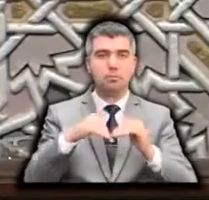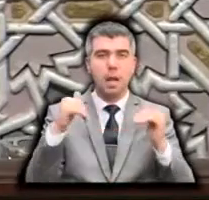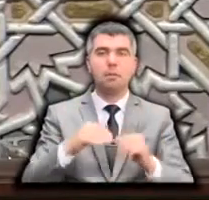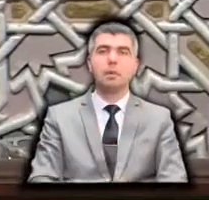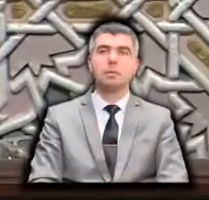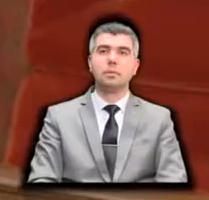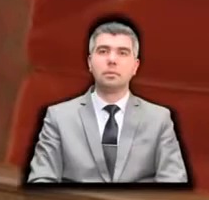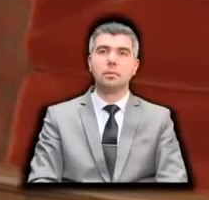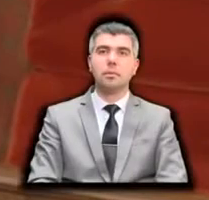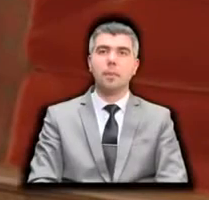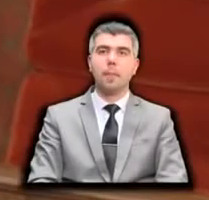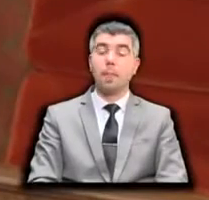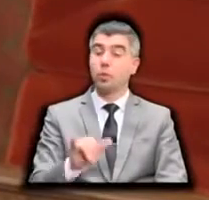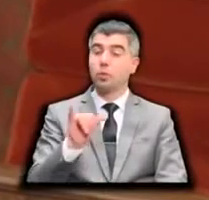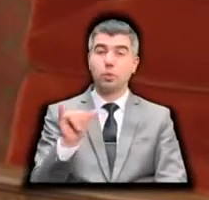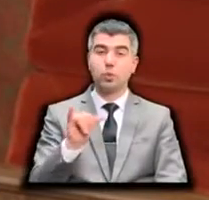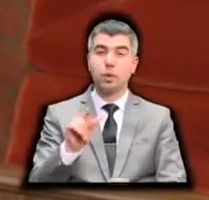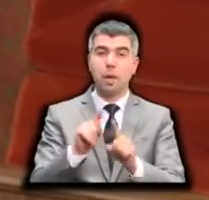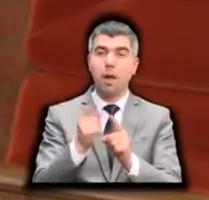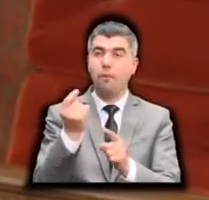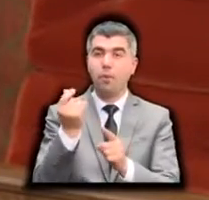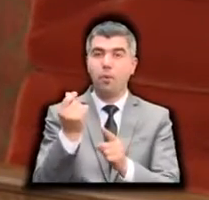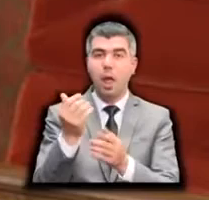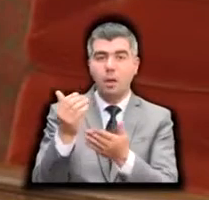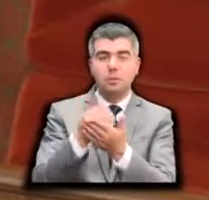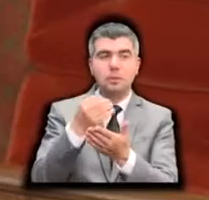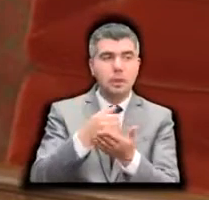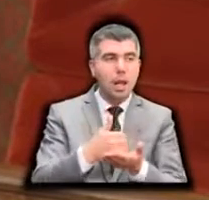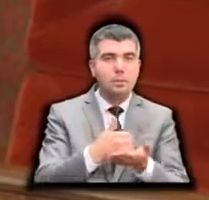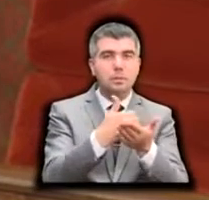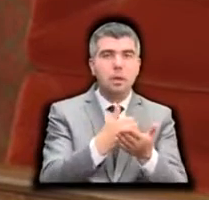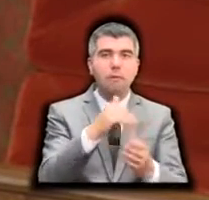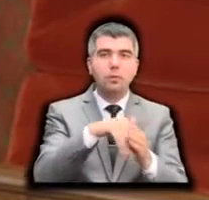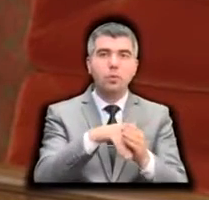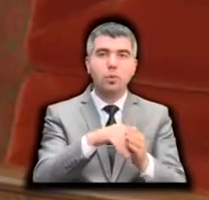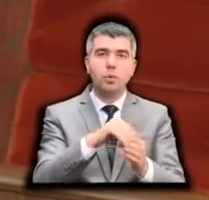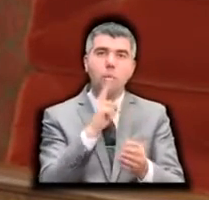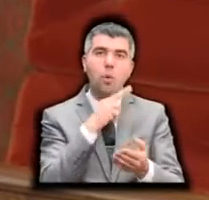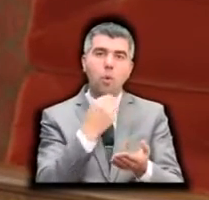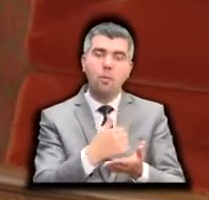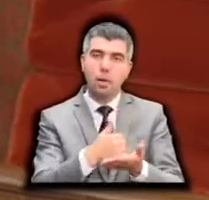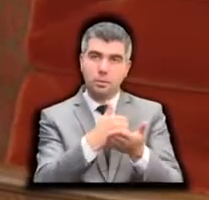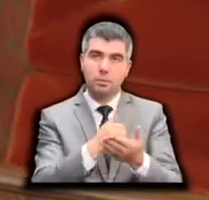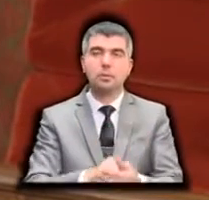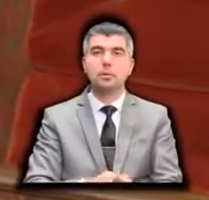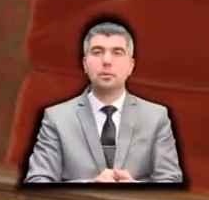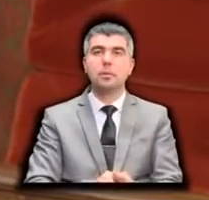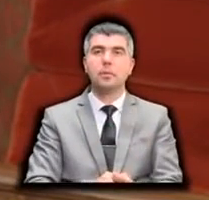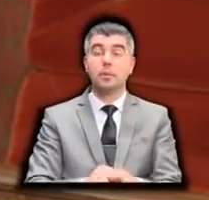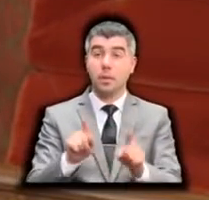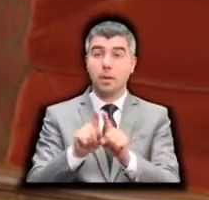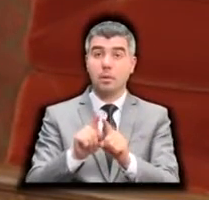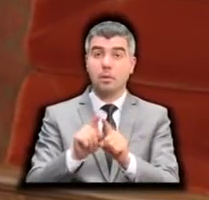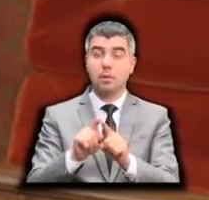ماشي كيف يمكن استرجاع، حنا كنسترجعوا الفلوس. كاين حصه ديال ممكن